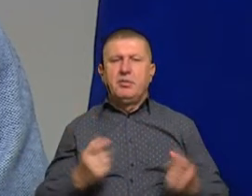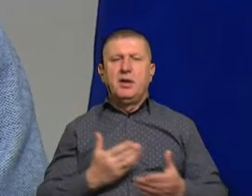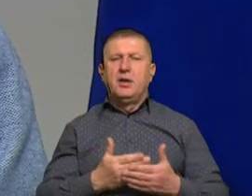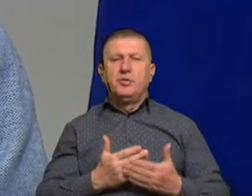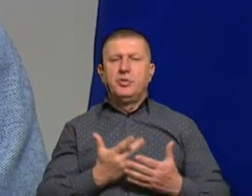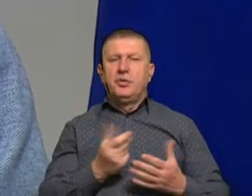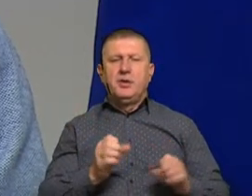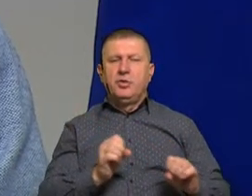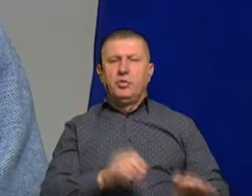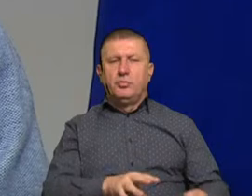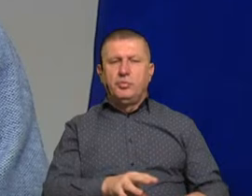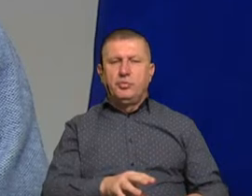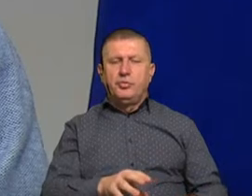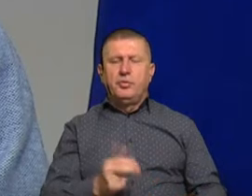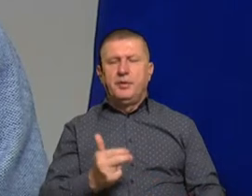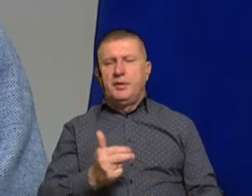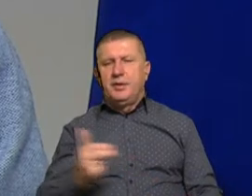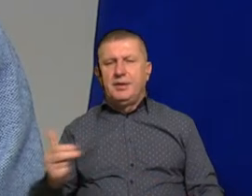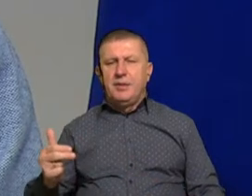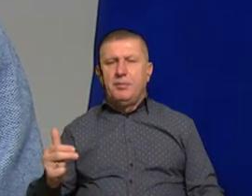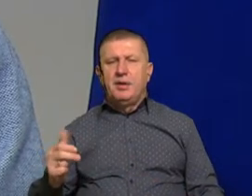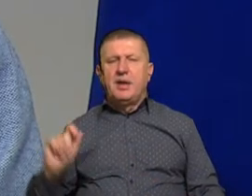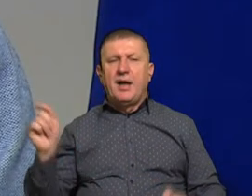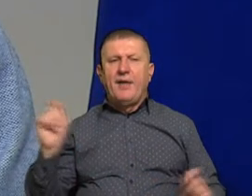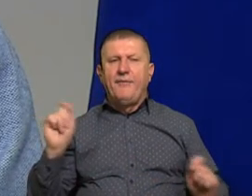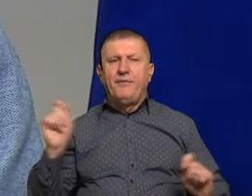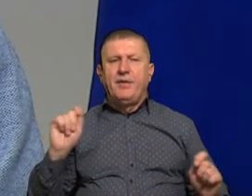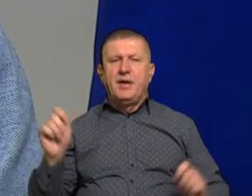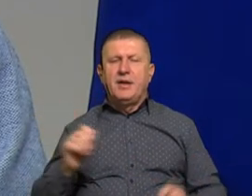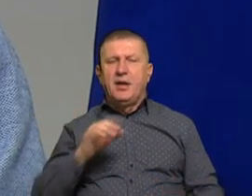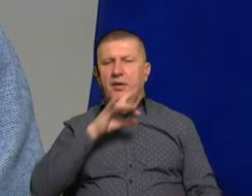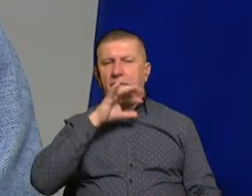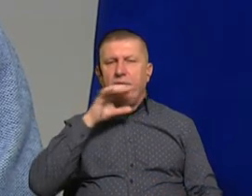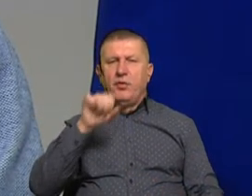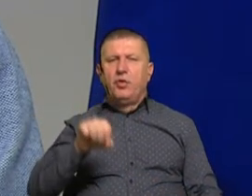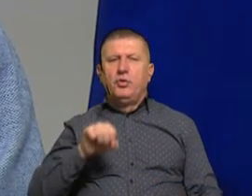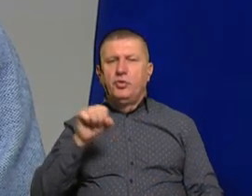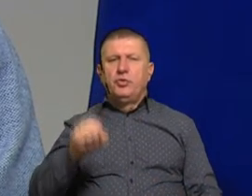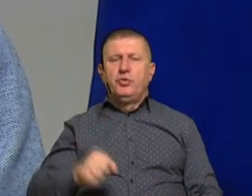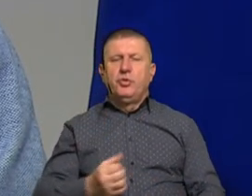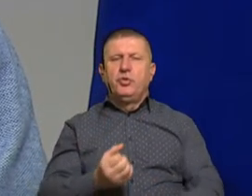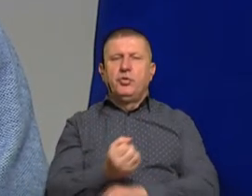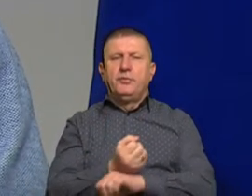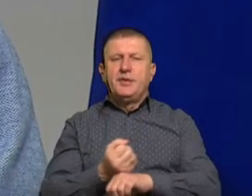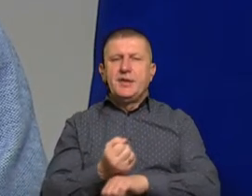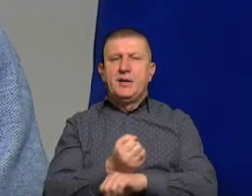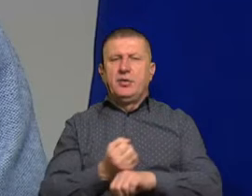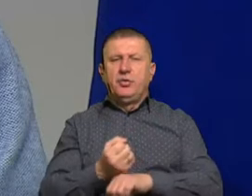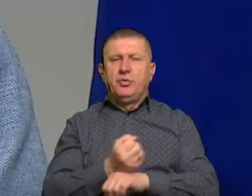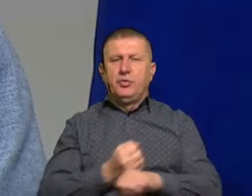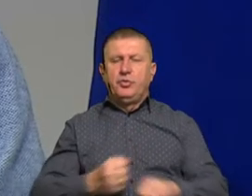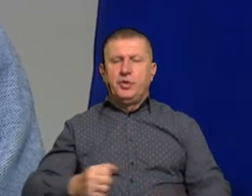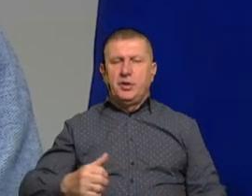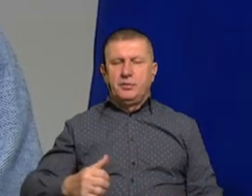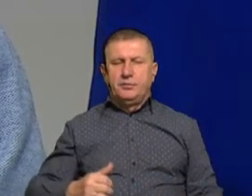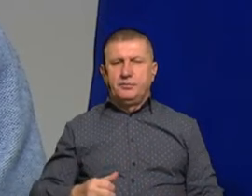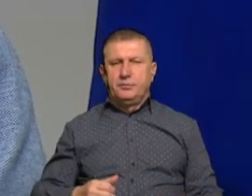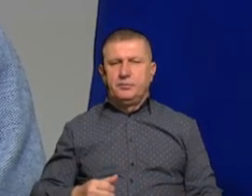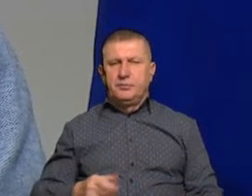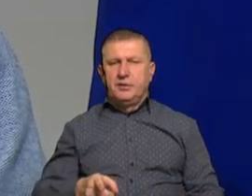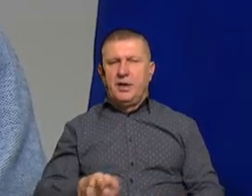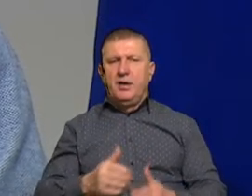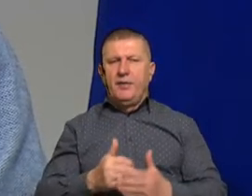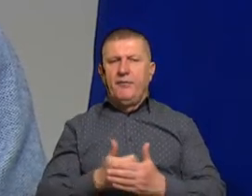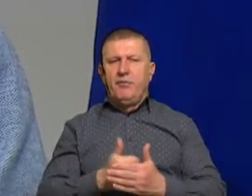mnie do głosu? Temat drażliwy, awaria wodociągów i zatrucie styrenem głównej magistrali. I właśnie,